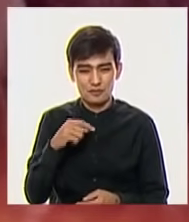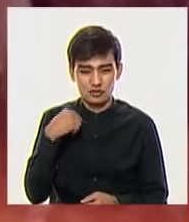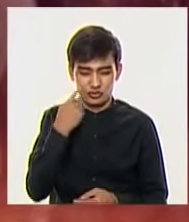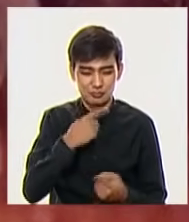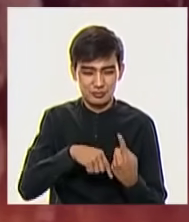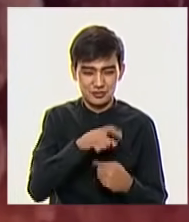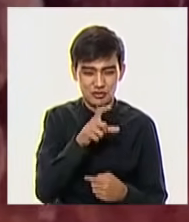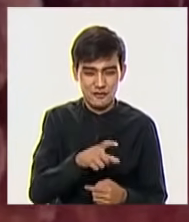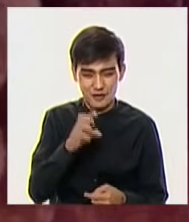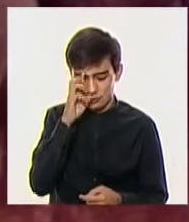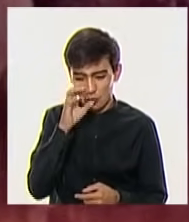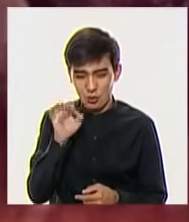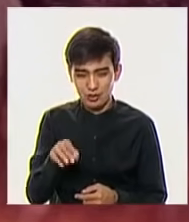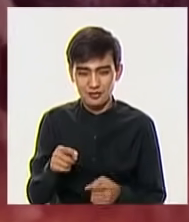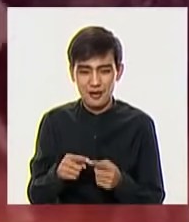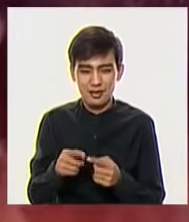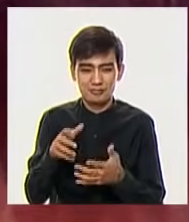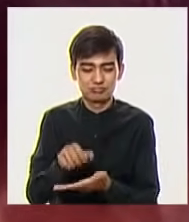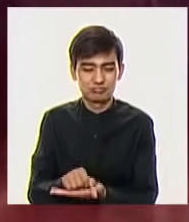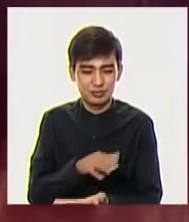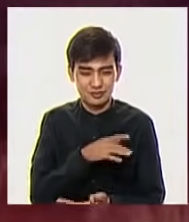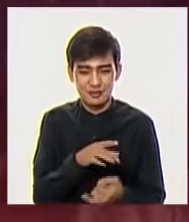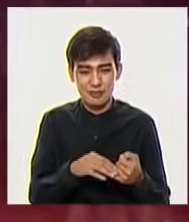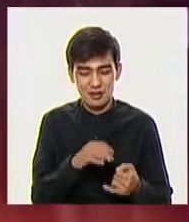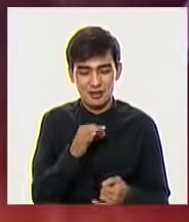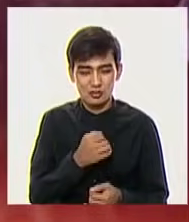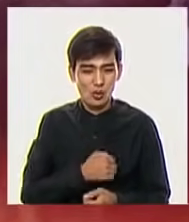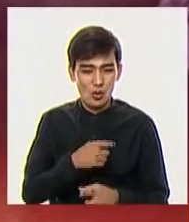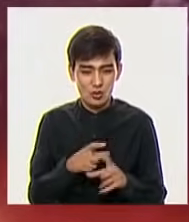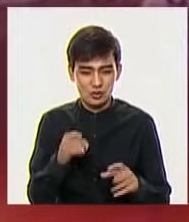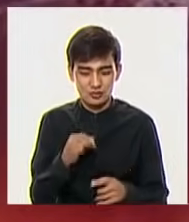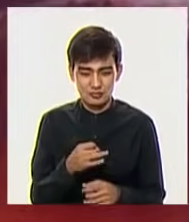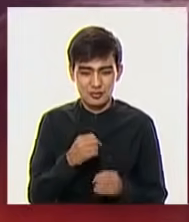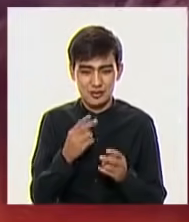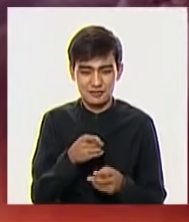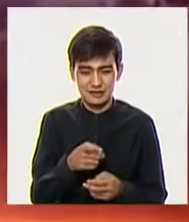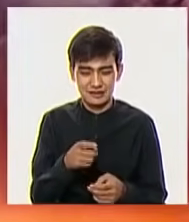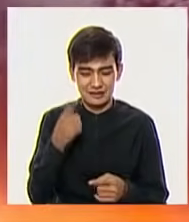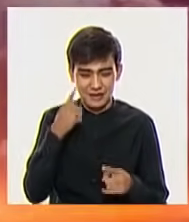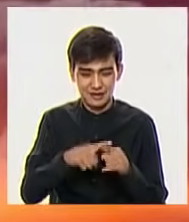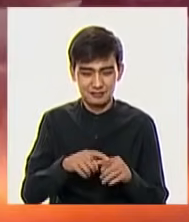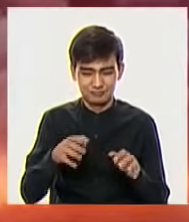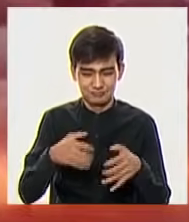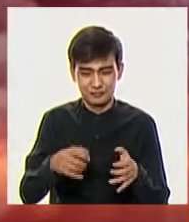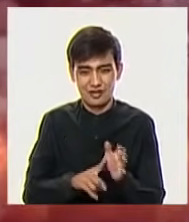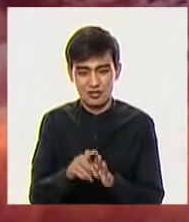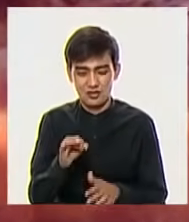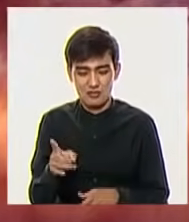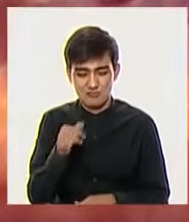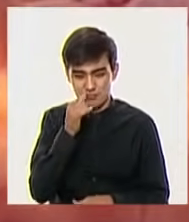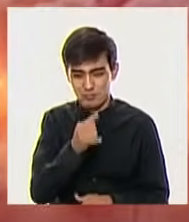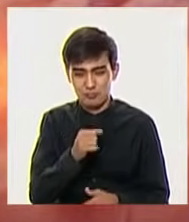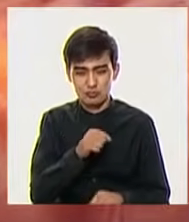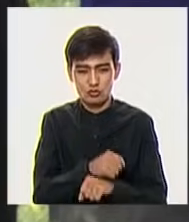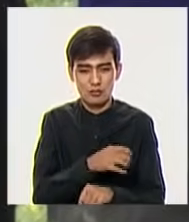мемлекеттен жалға алыпты. Ал бұған ашуланған тұрғындар телімді жырта бастаған техниканың алдынан шығып тоқтатып тастады.